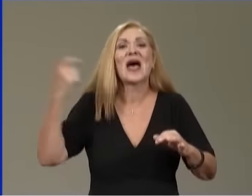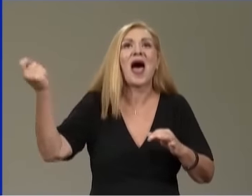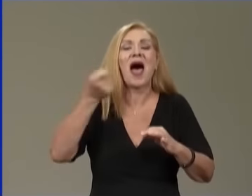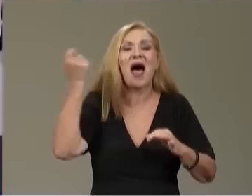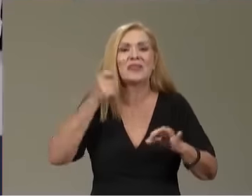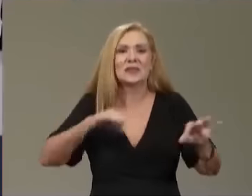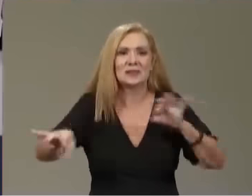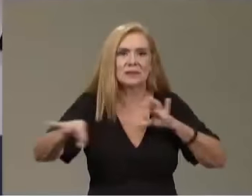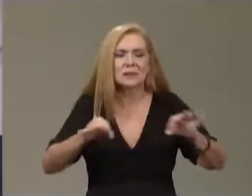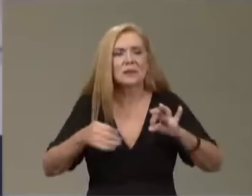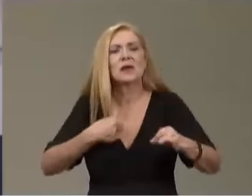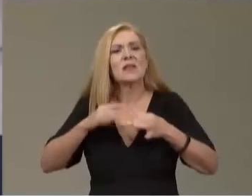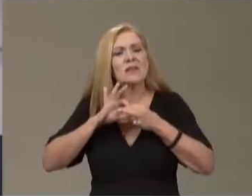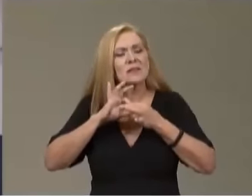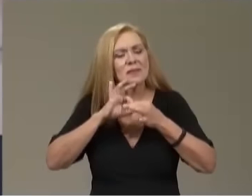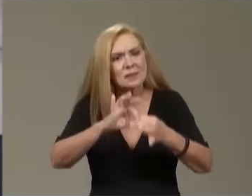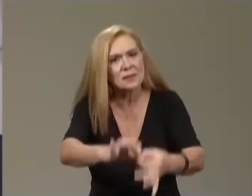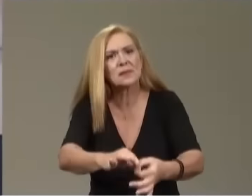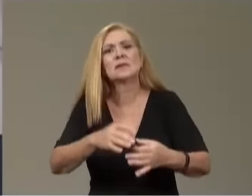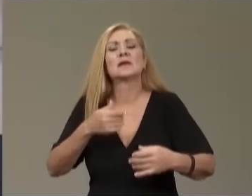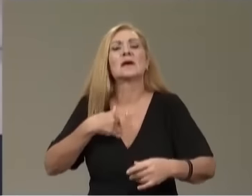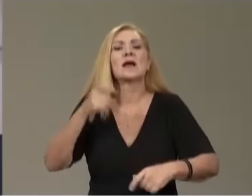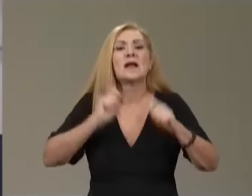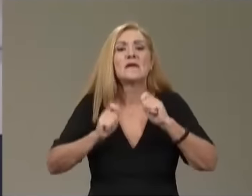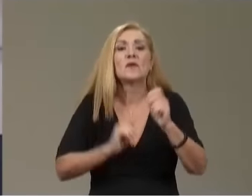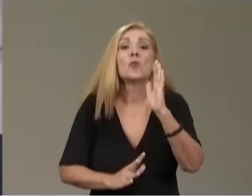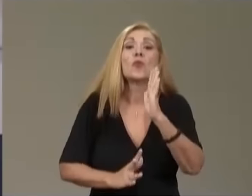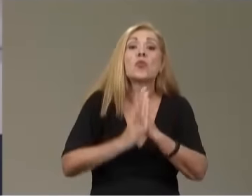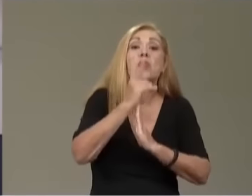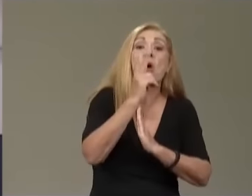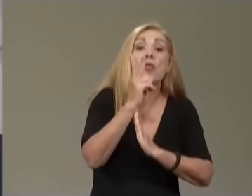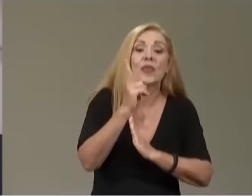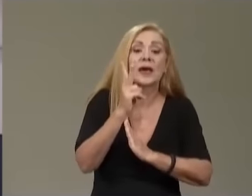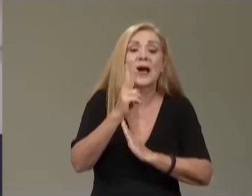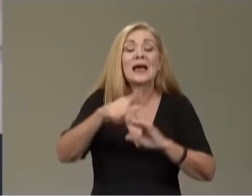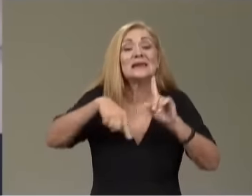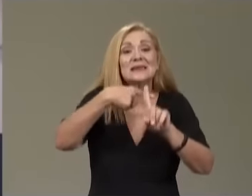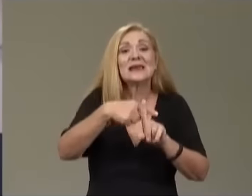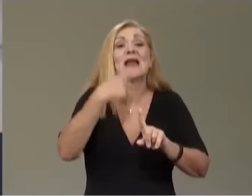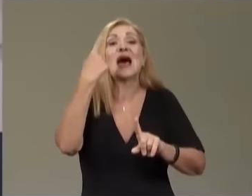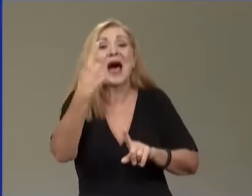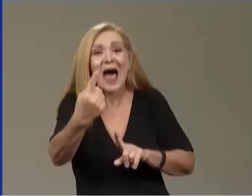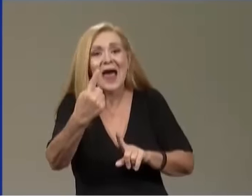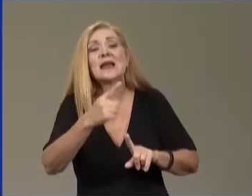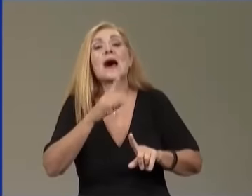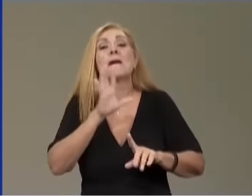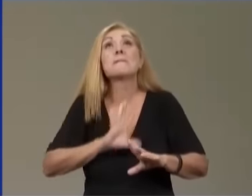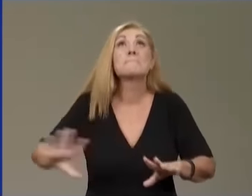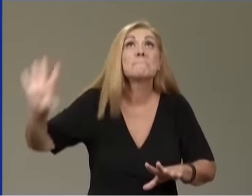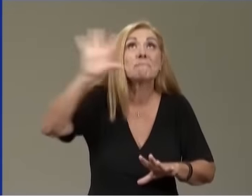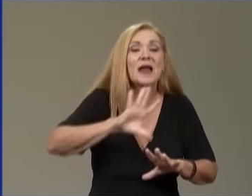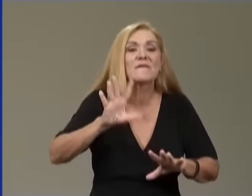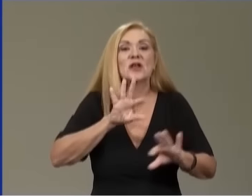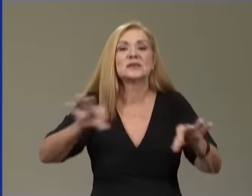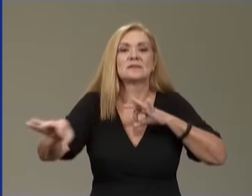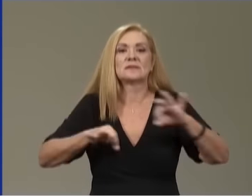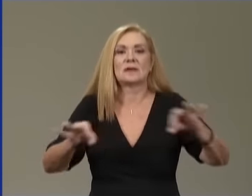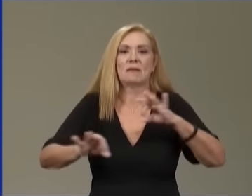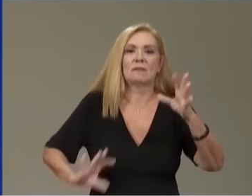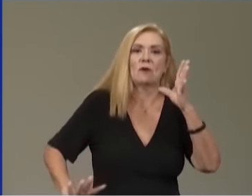στρατηγική για τη διαμόρφωση 12+1 για την Αττική περιφερειακών σχεδίων ανάπτυξης.